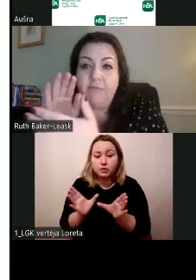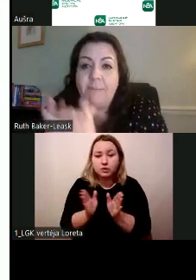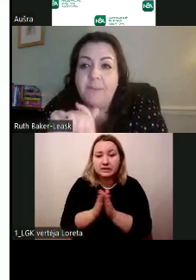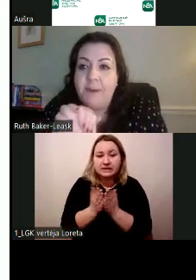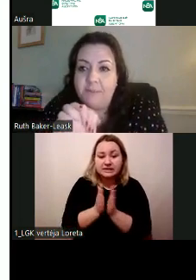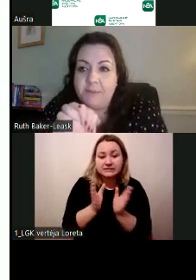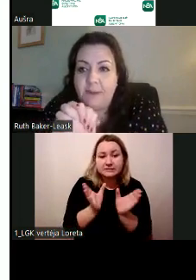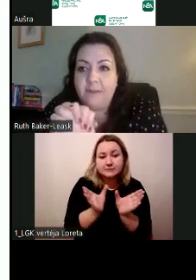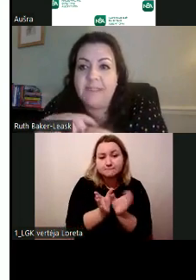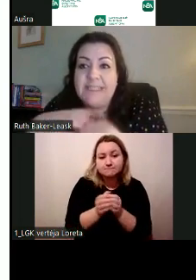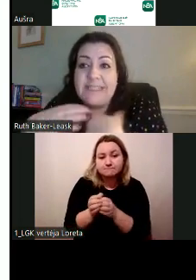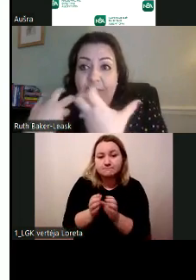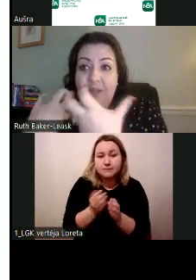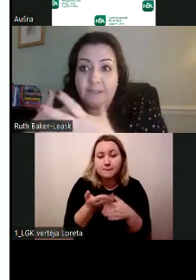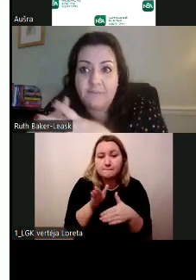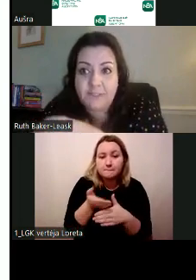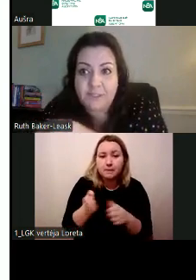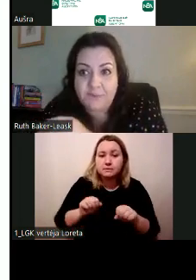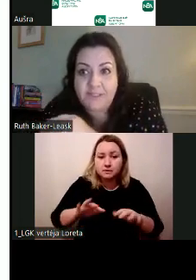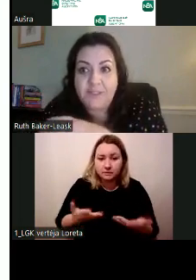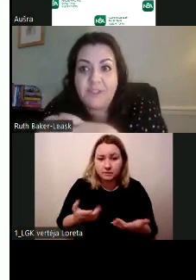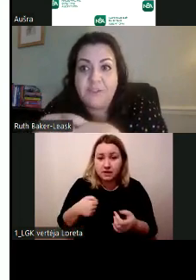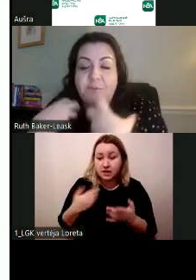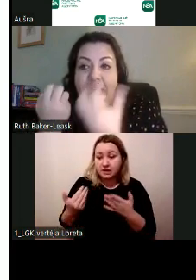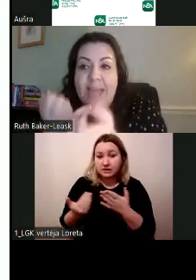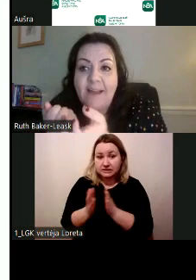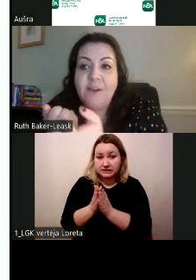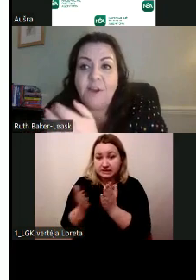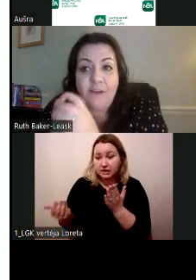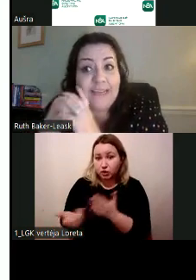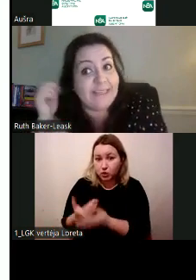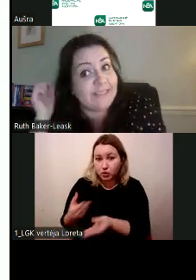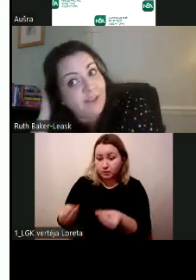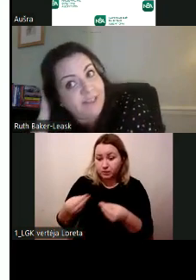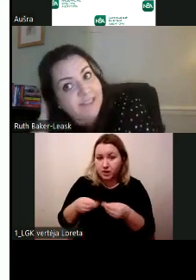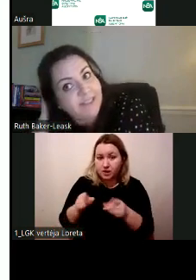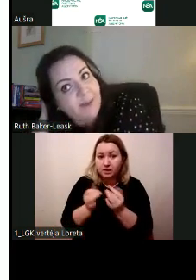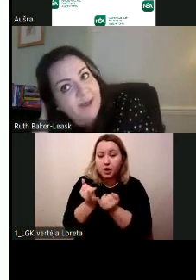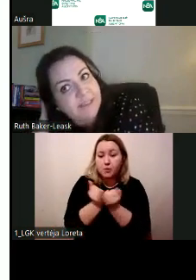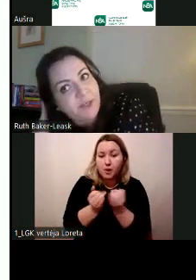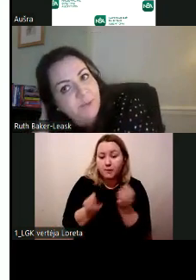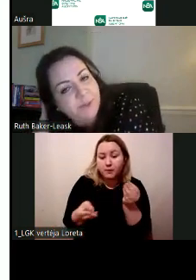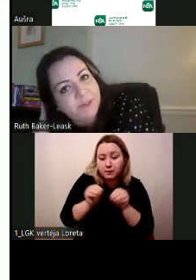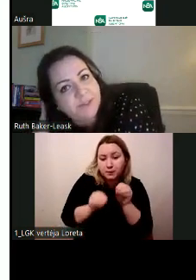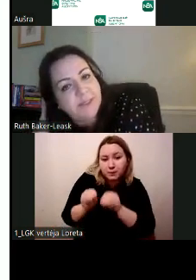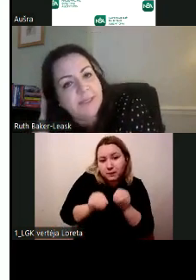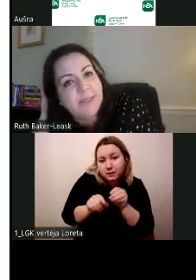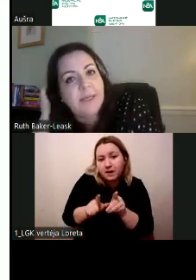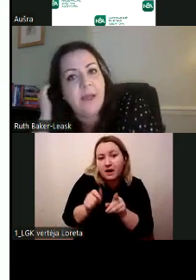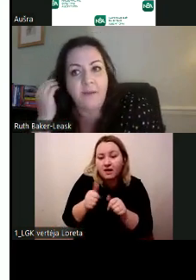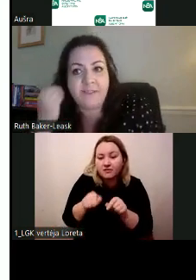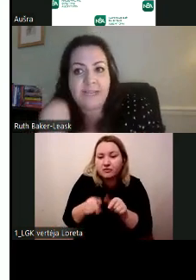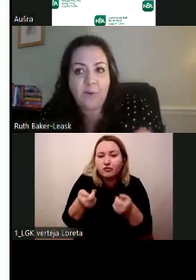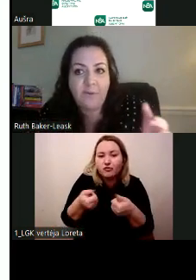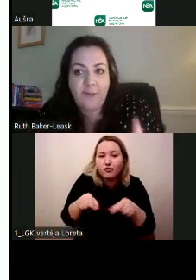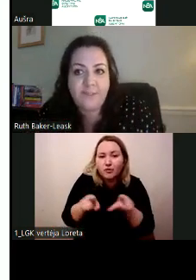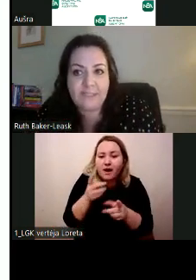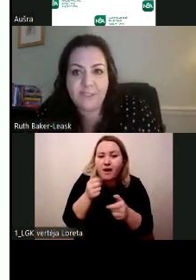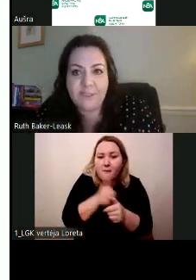kai gauna naują knygą, įvinioja jas į popierį, kad jos taptų paslaptingos, kad vaikai tikrai labai domėtųsi,